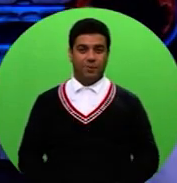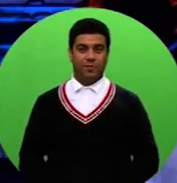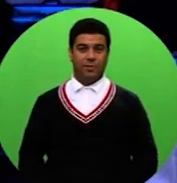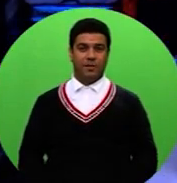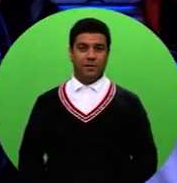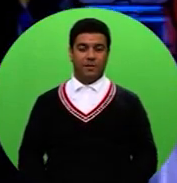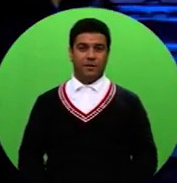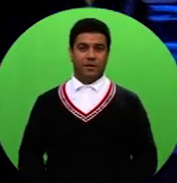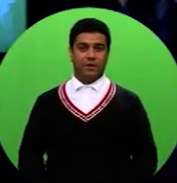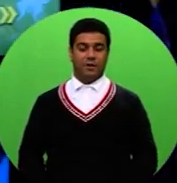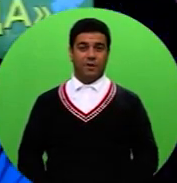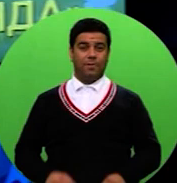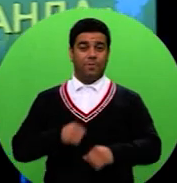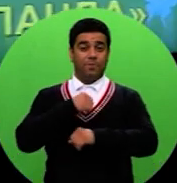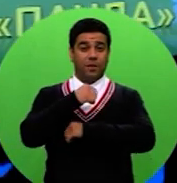поближе.